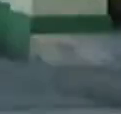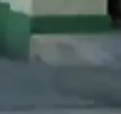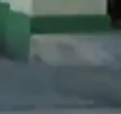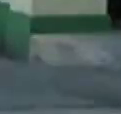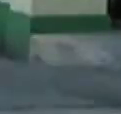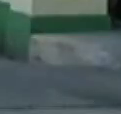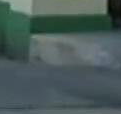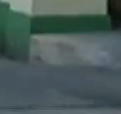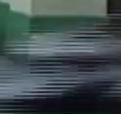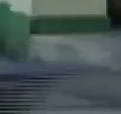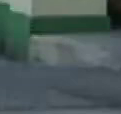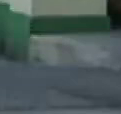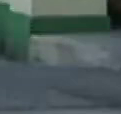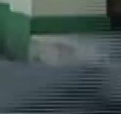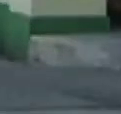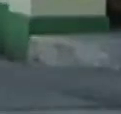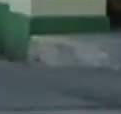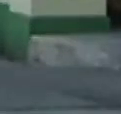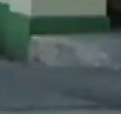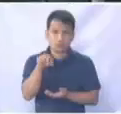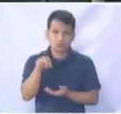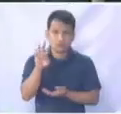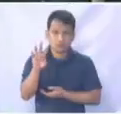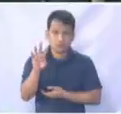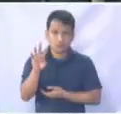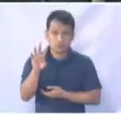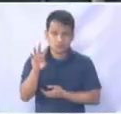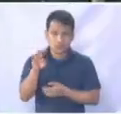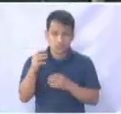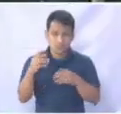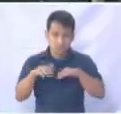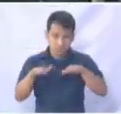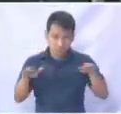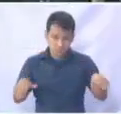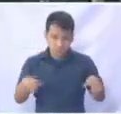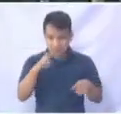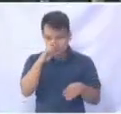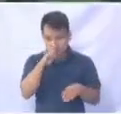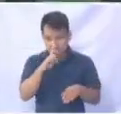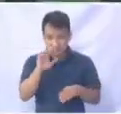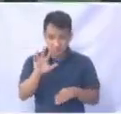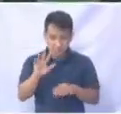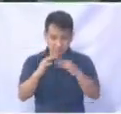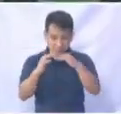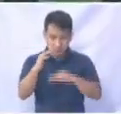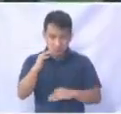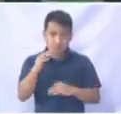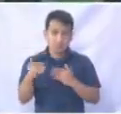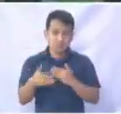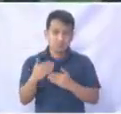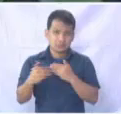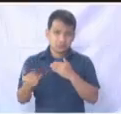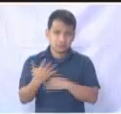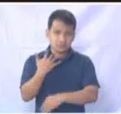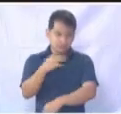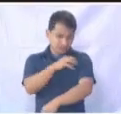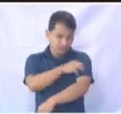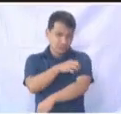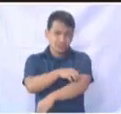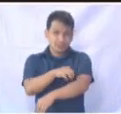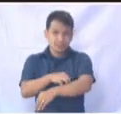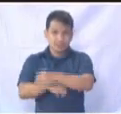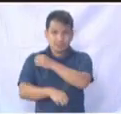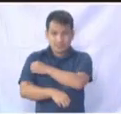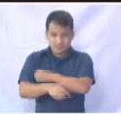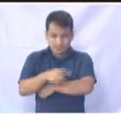sa DOH, nasa 2.4 milyong batang Pilipino na edad lima pababa ang madaling kapitan ng tigdas.